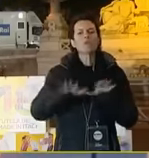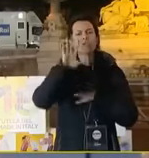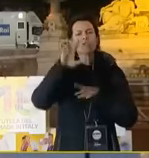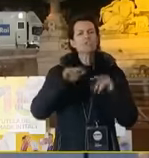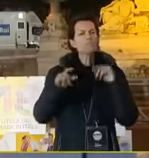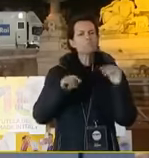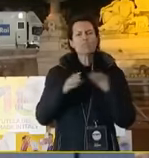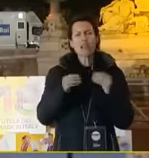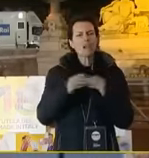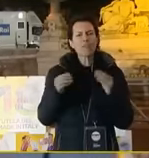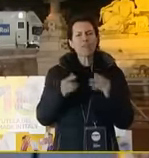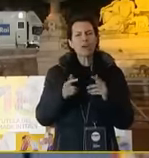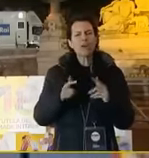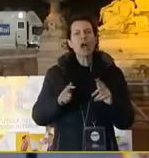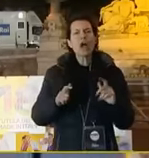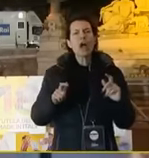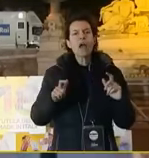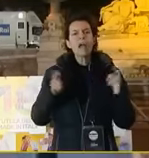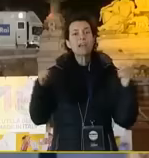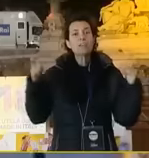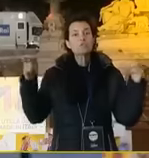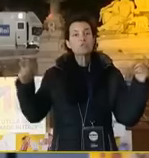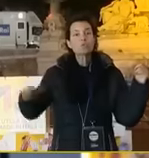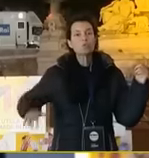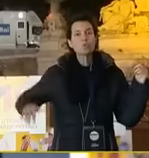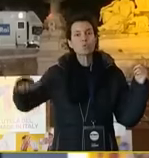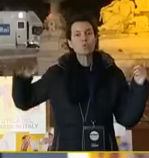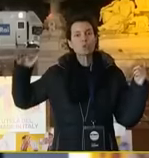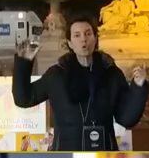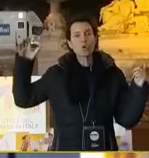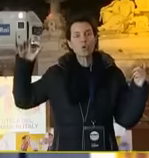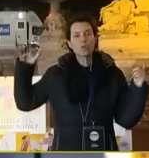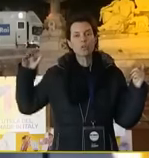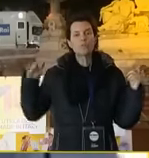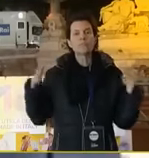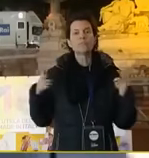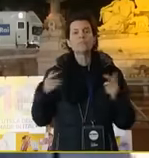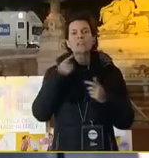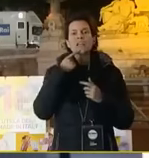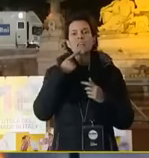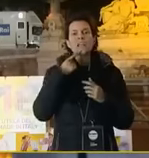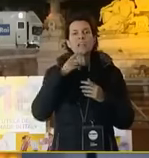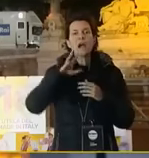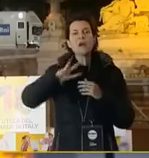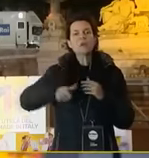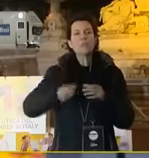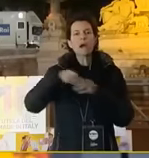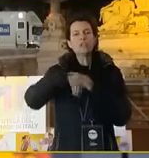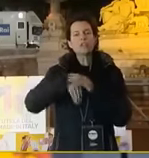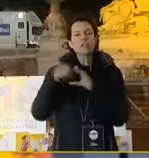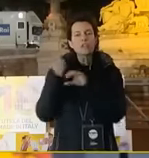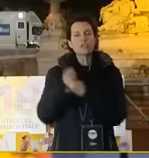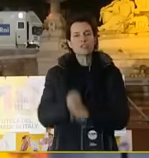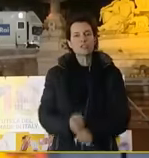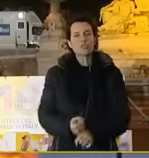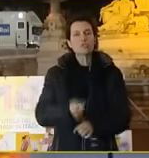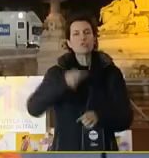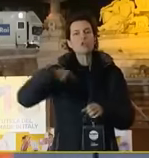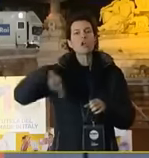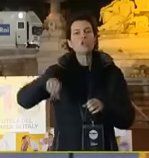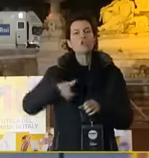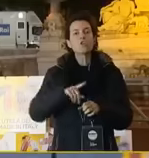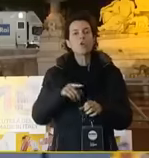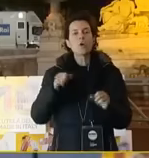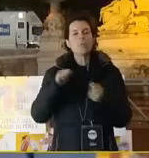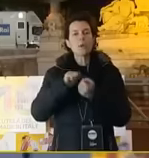è cresciuto sempre di più per cercare di scalzare chi si era appropriato delle istituzioni. E abbiamo lavorato su ogni fronte,